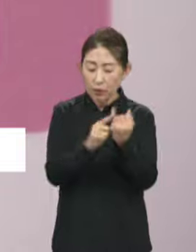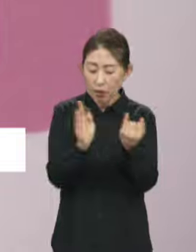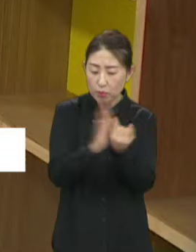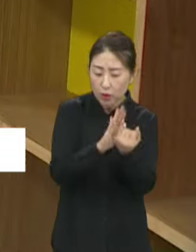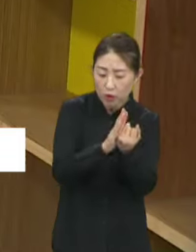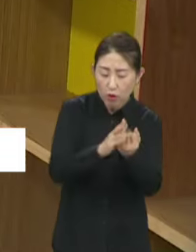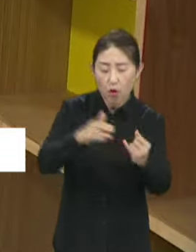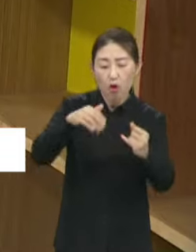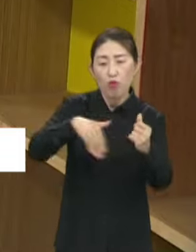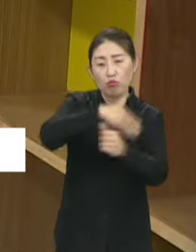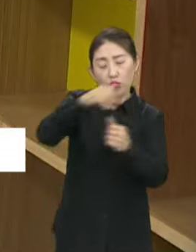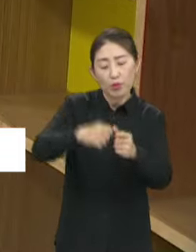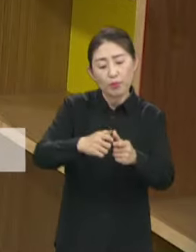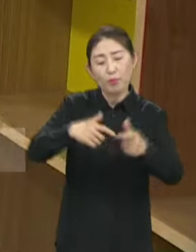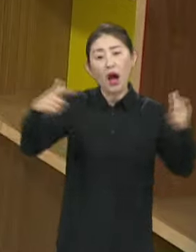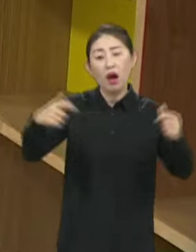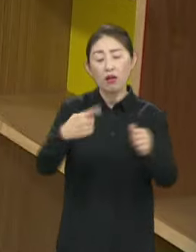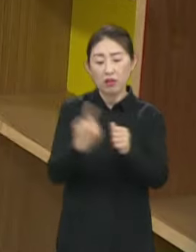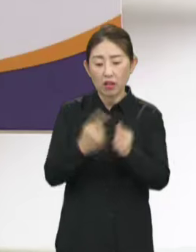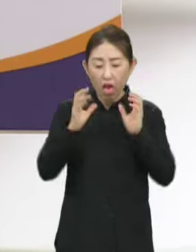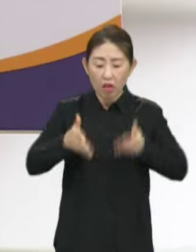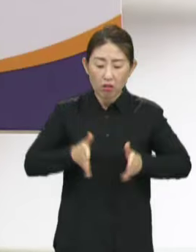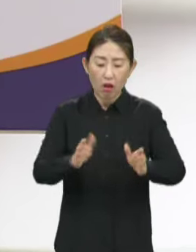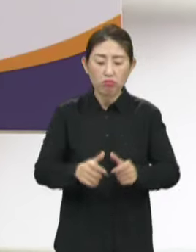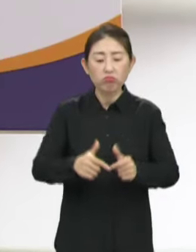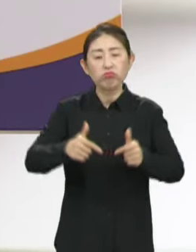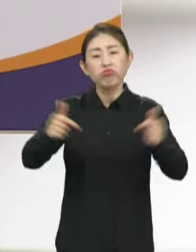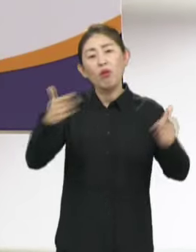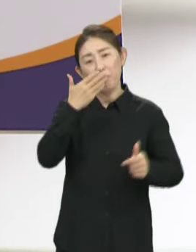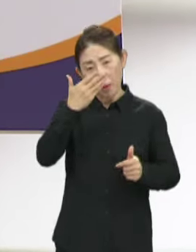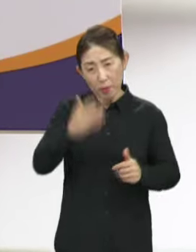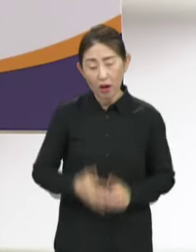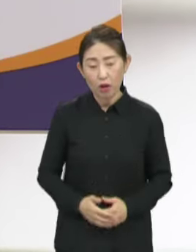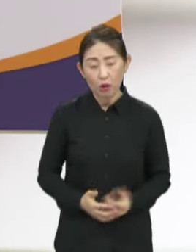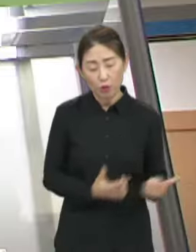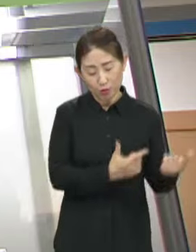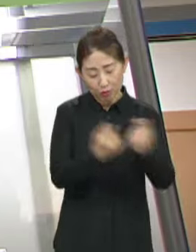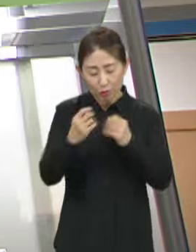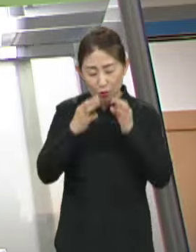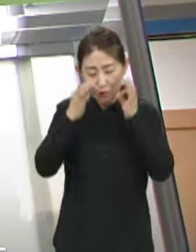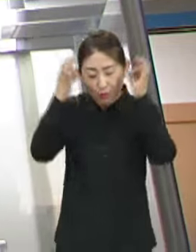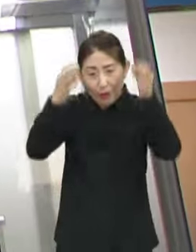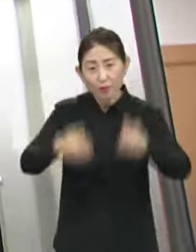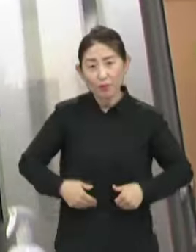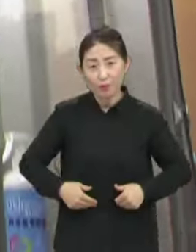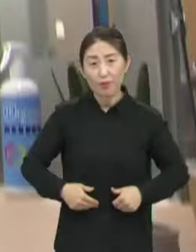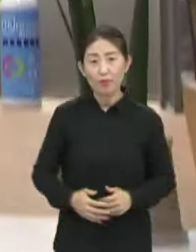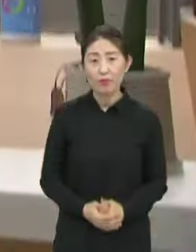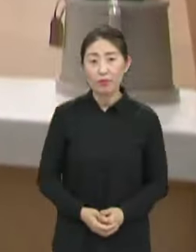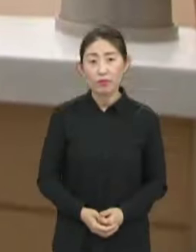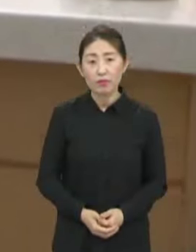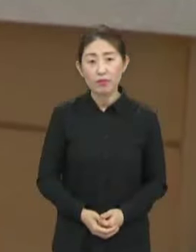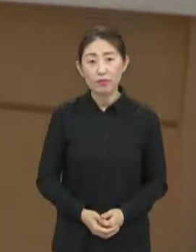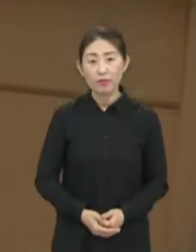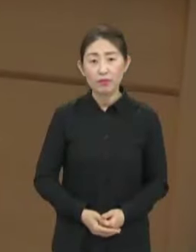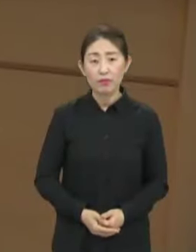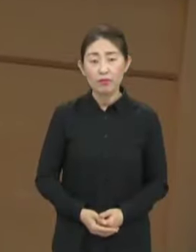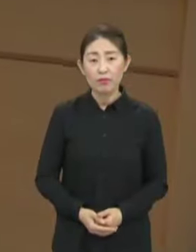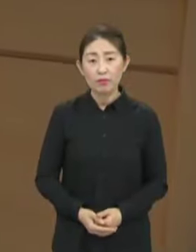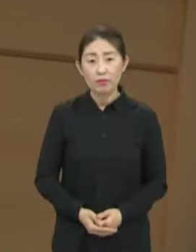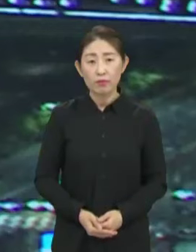문화가 확산되어야 저출생 문제가 해결될 수 있는 만큼 모두의 노력이 필요합니다. TJB 양정진입니다.